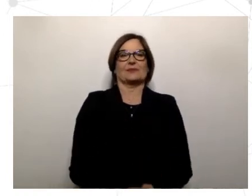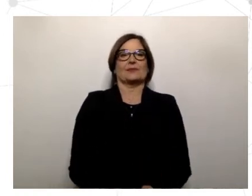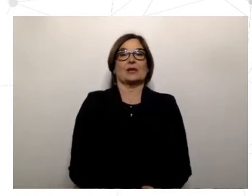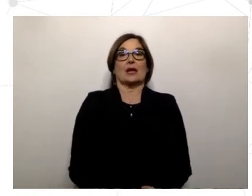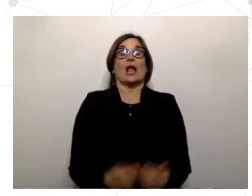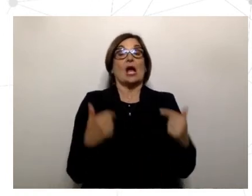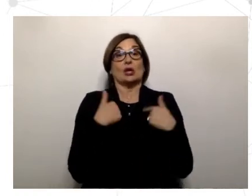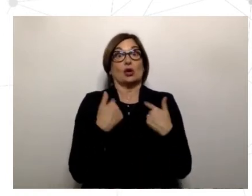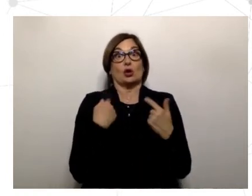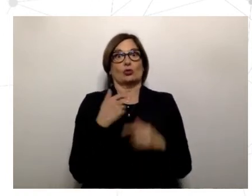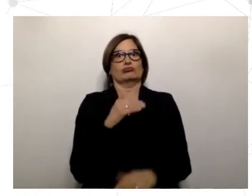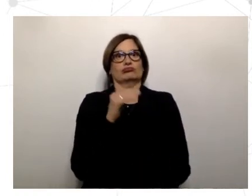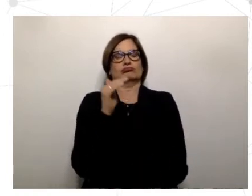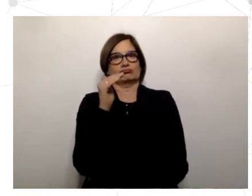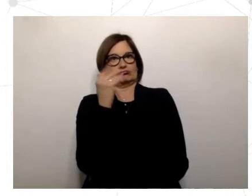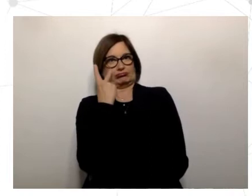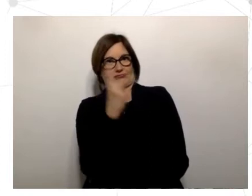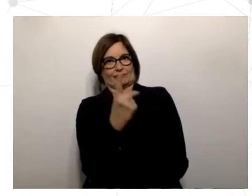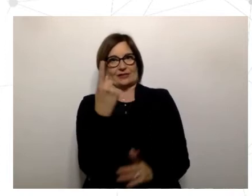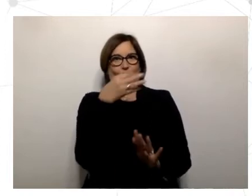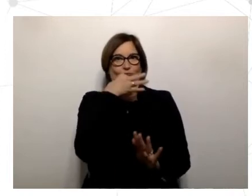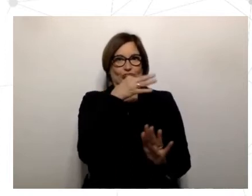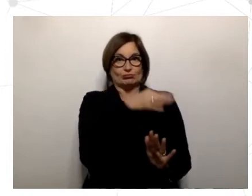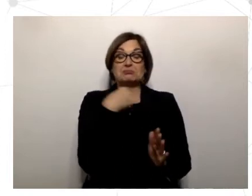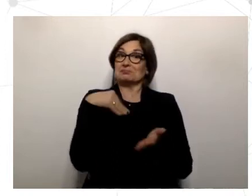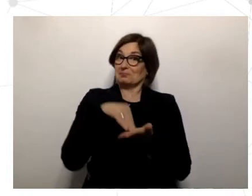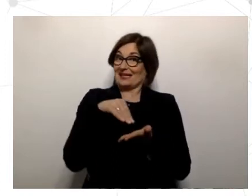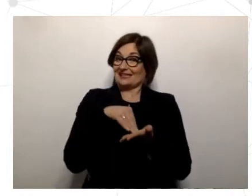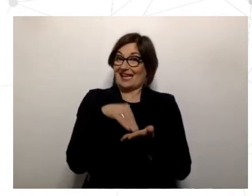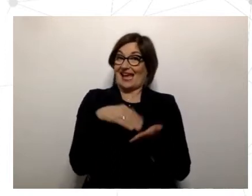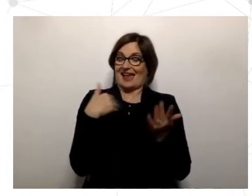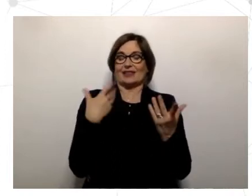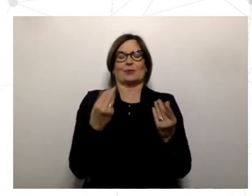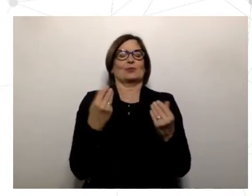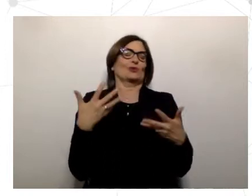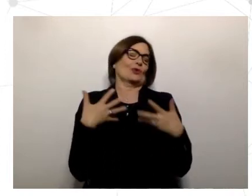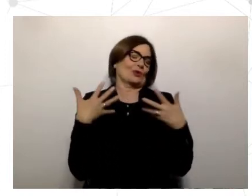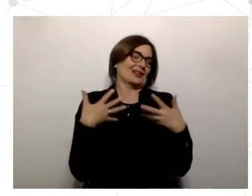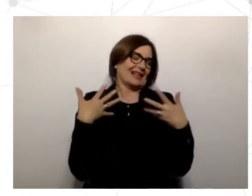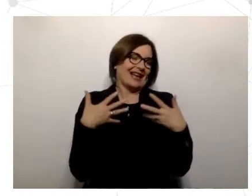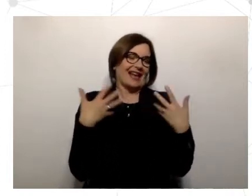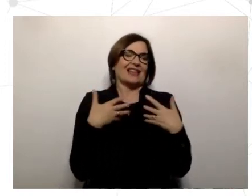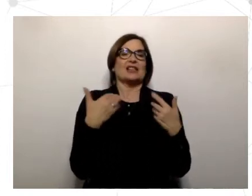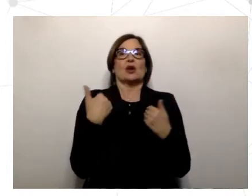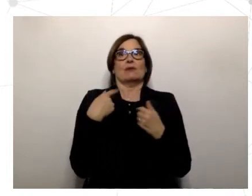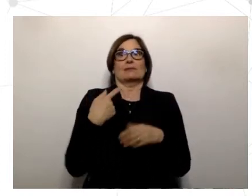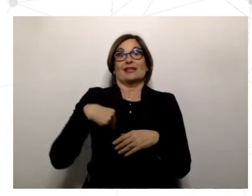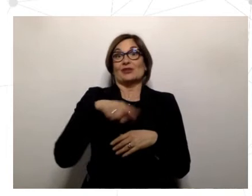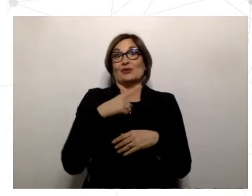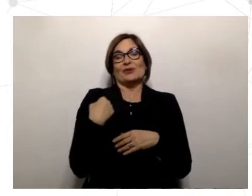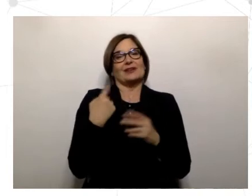Ho seguito la vostra presentazione, sono stato qui e sono molto, molto contento, e per noi